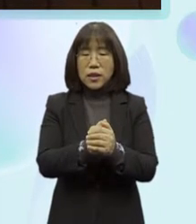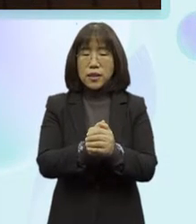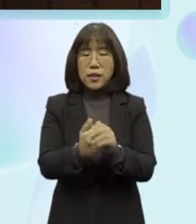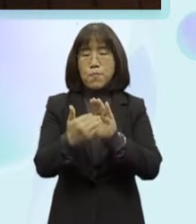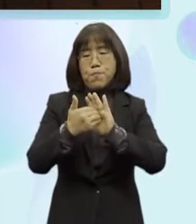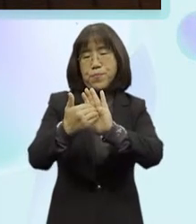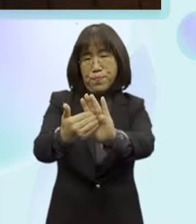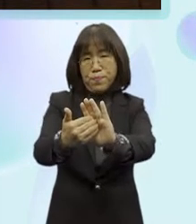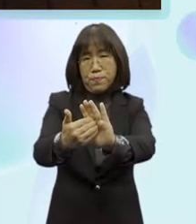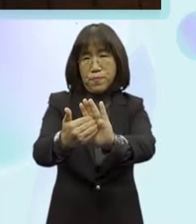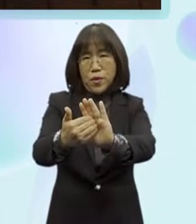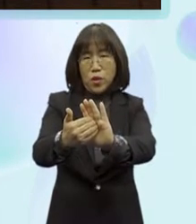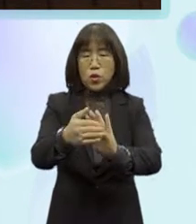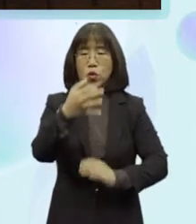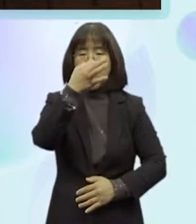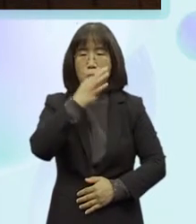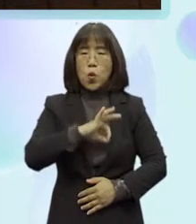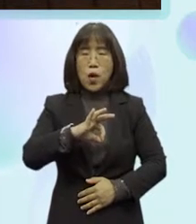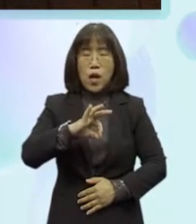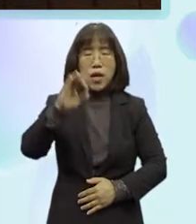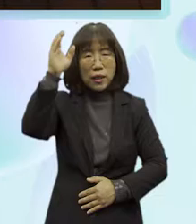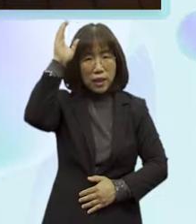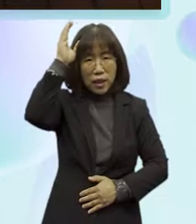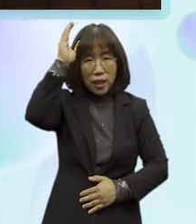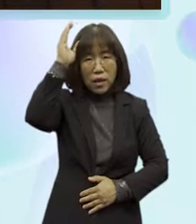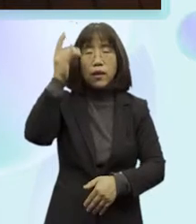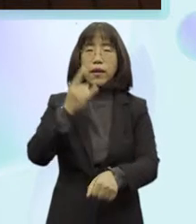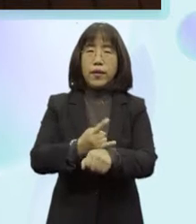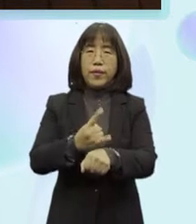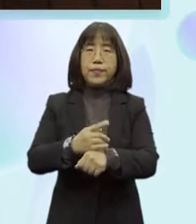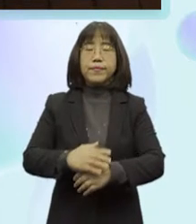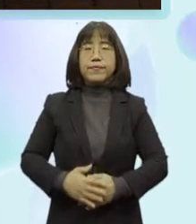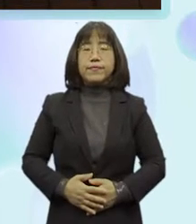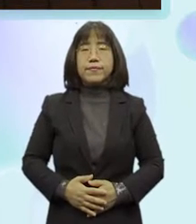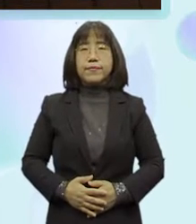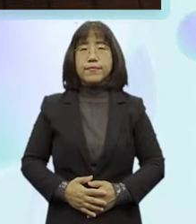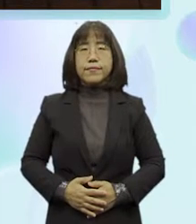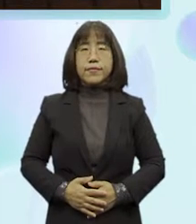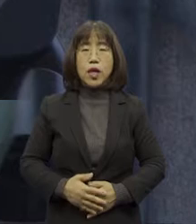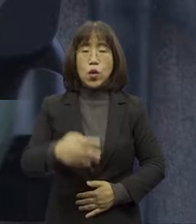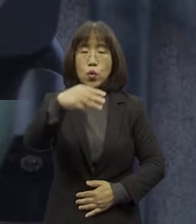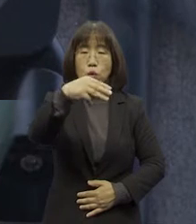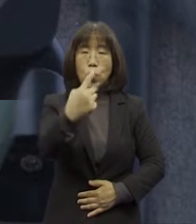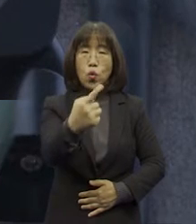범죄자들의 방범 예방 효과까지 누릴 수 있을 것으로 기대됩니다.